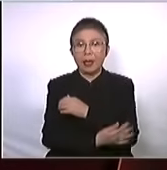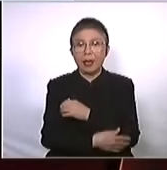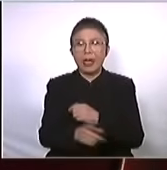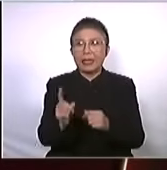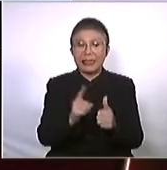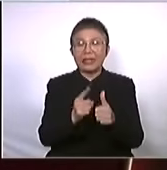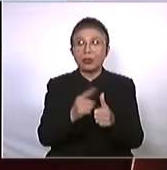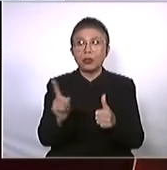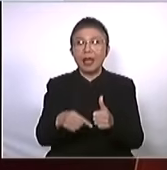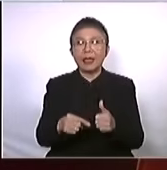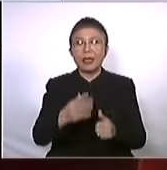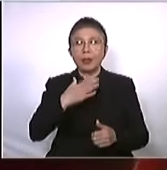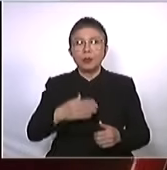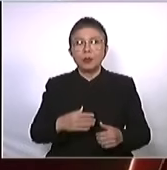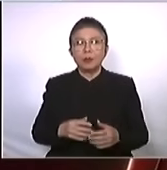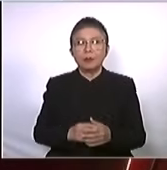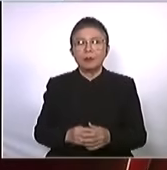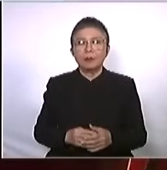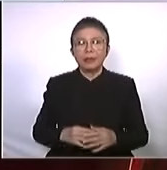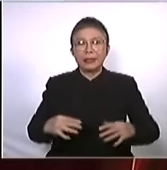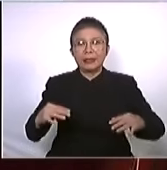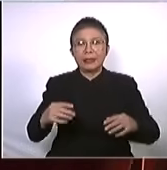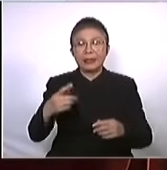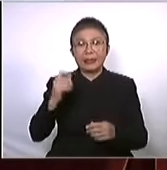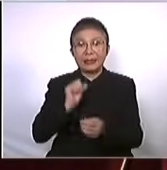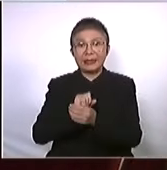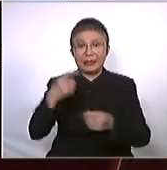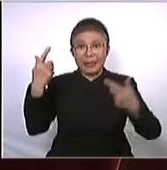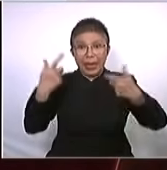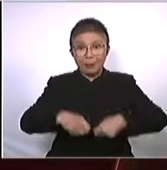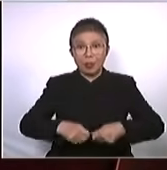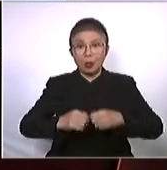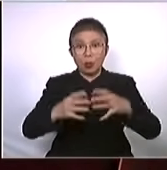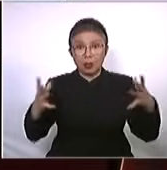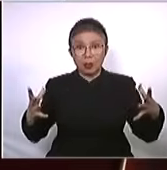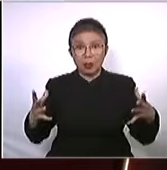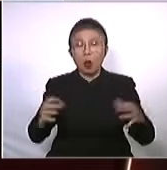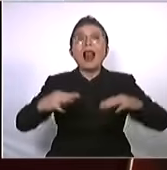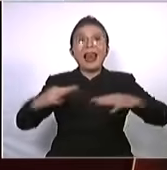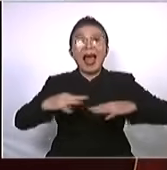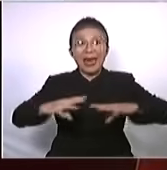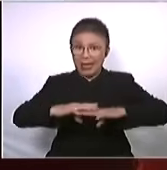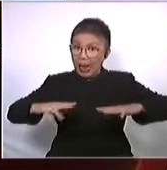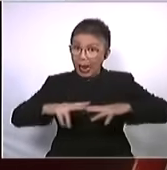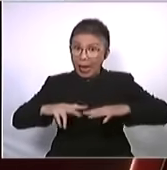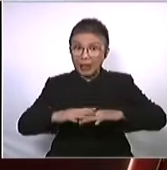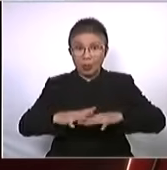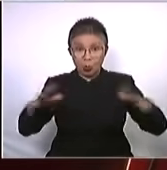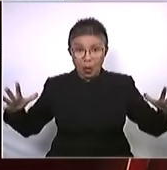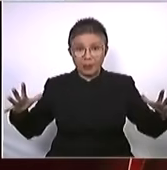dari kepemilikan lahan yang luas banyak kepemilikan lahan yang